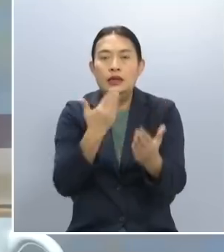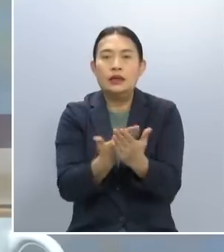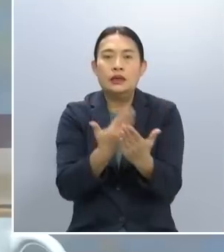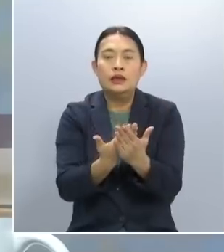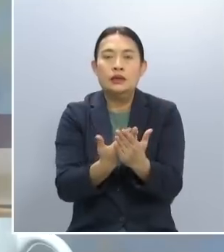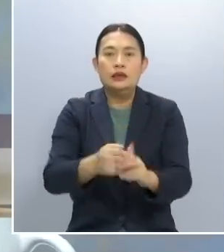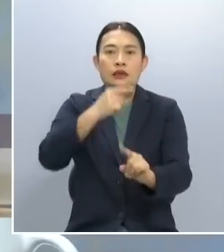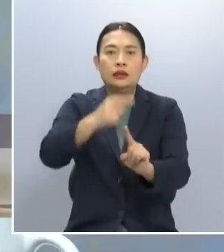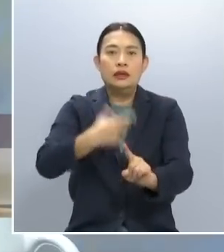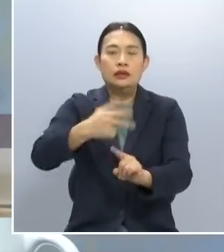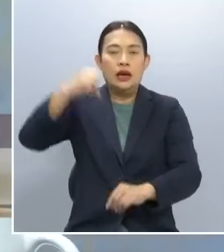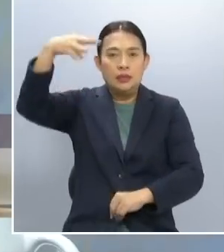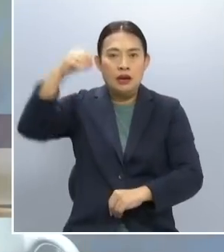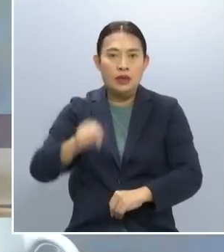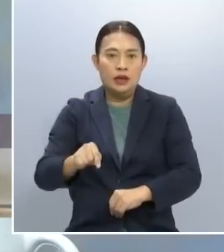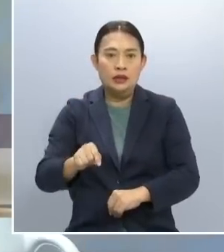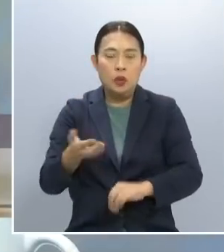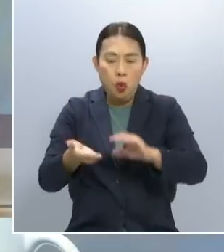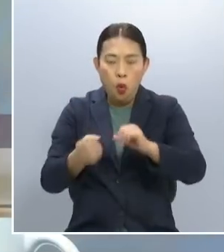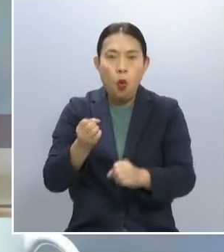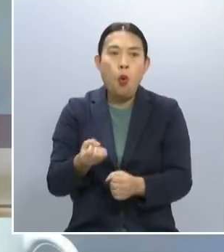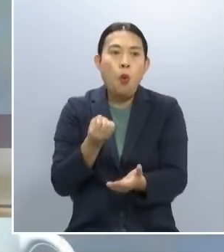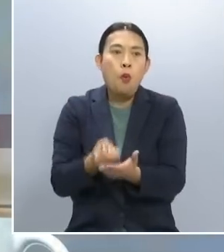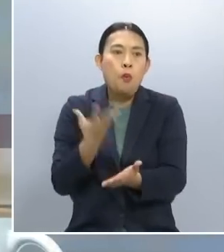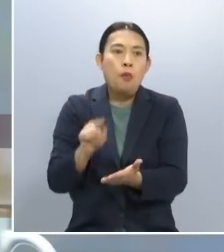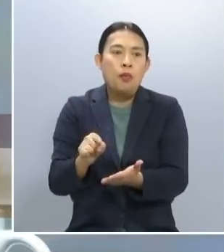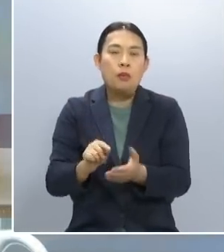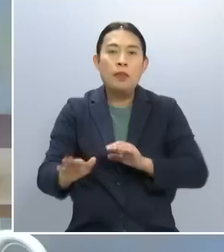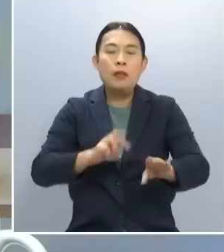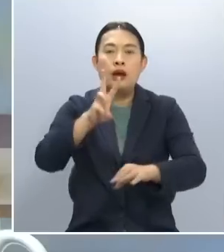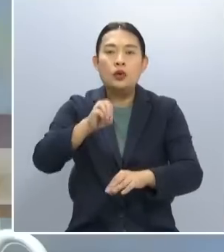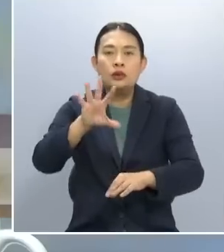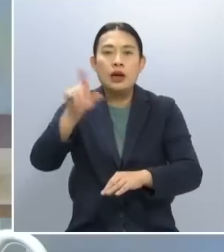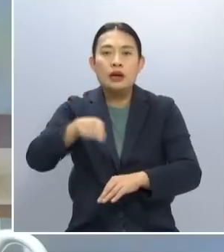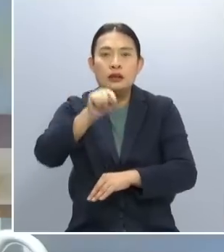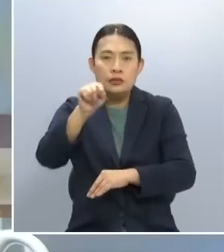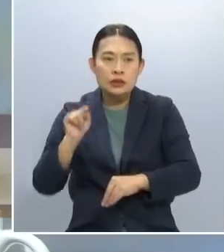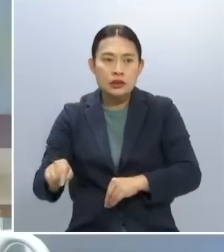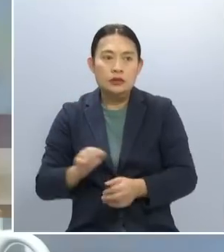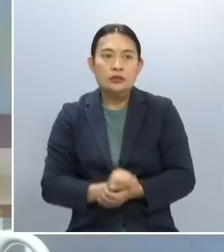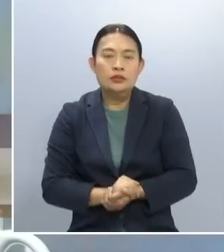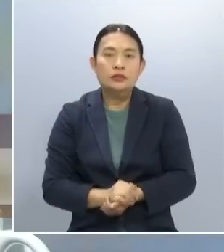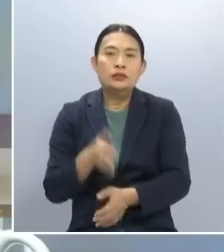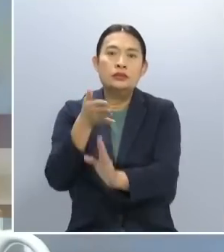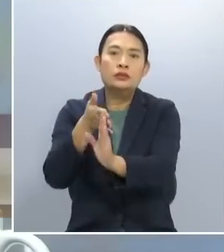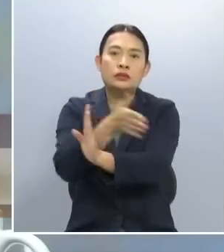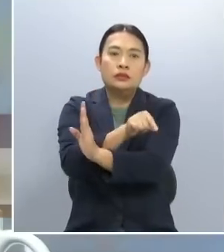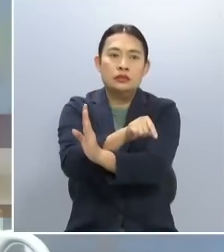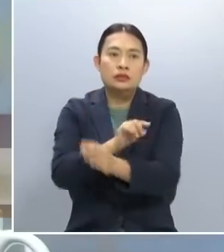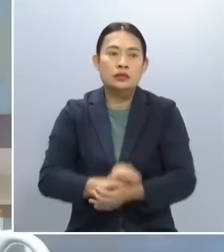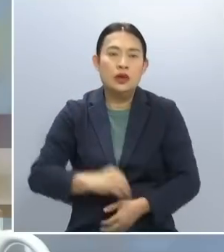สูงกว่าเดือนเดียวกันของปีที่แล้ว 65%ก่อนหน้าปกติหน้าร้อน